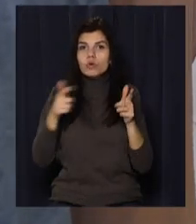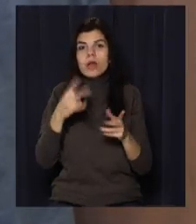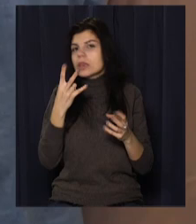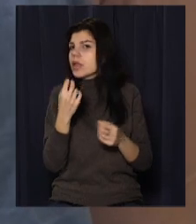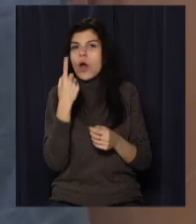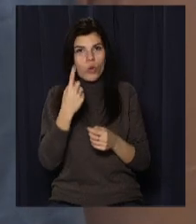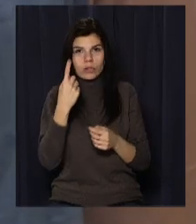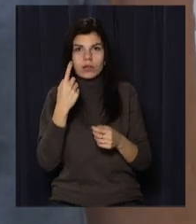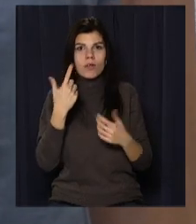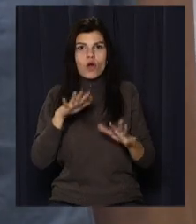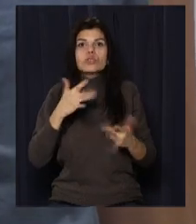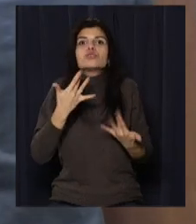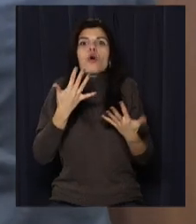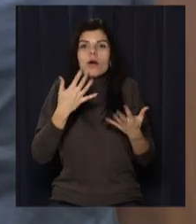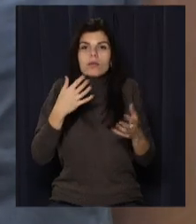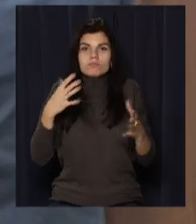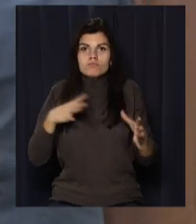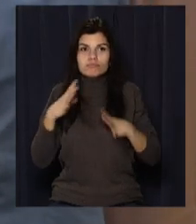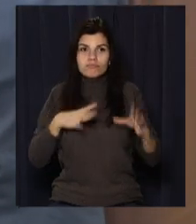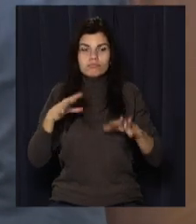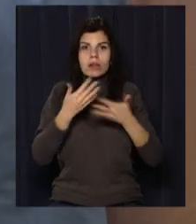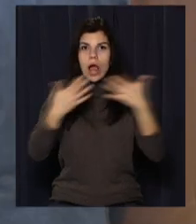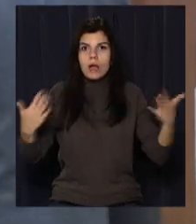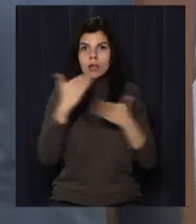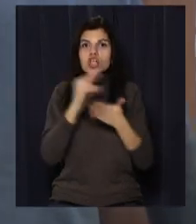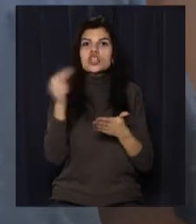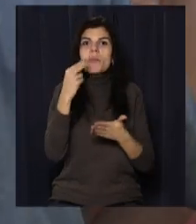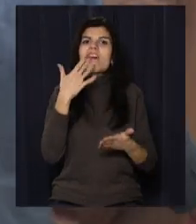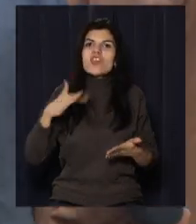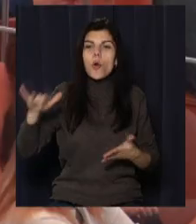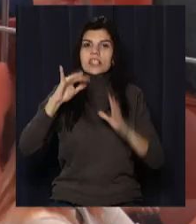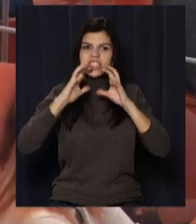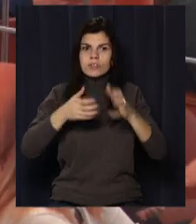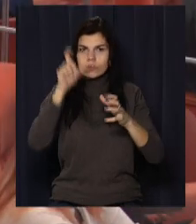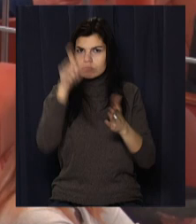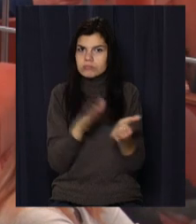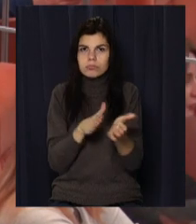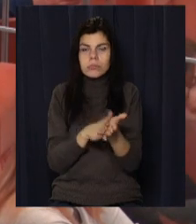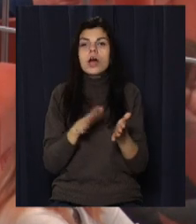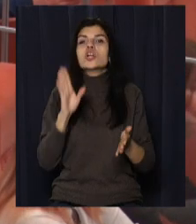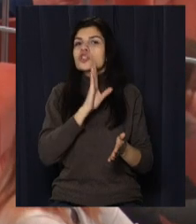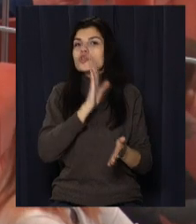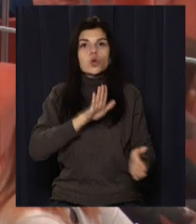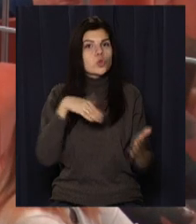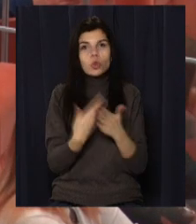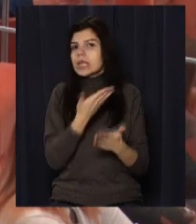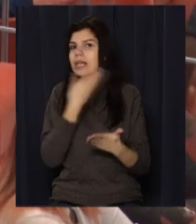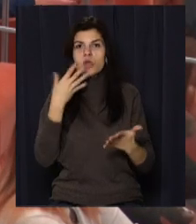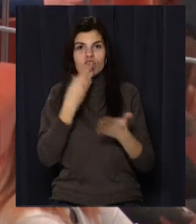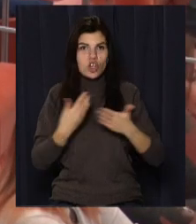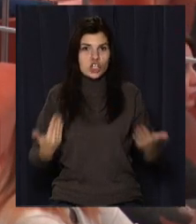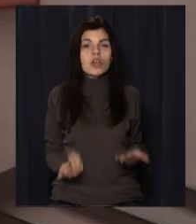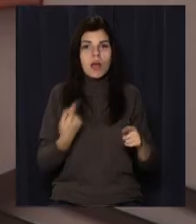різних рівнів чемпіонатів Європи та світу. Проте жінка й досі не має власного житла, тож ці гроші вона може витратити